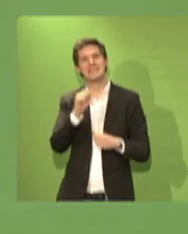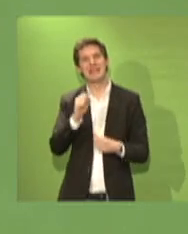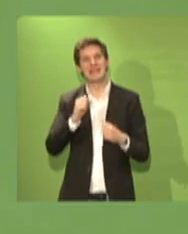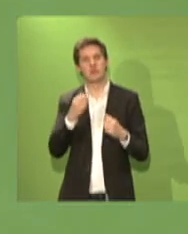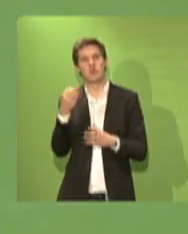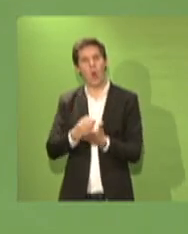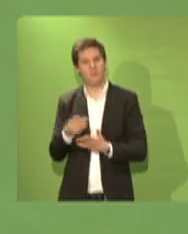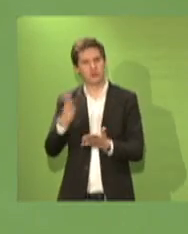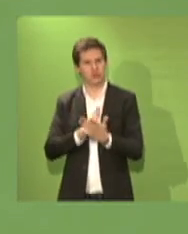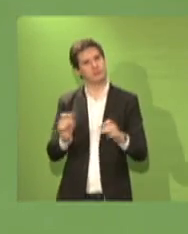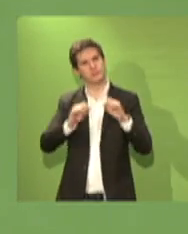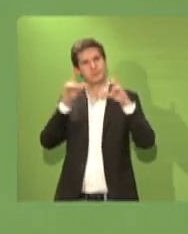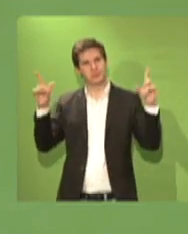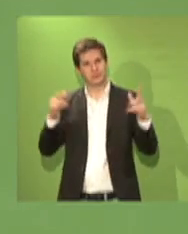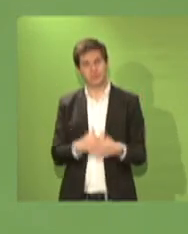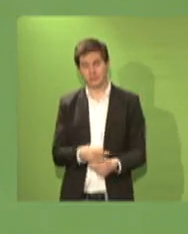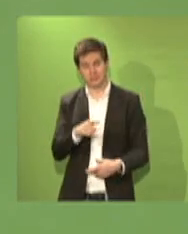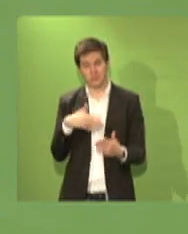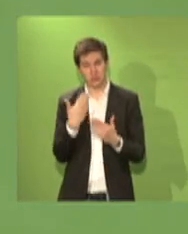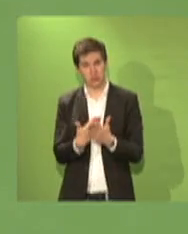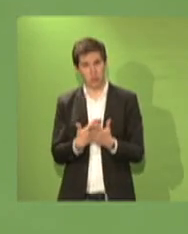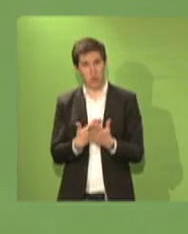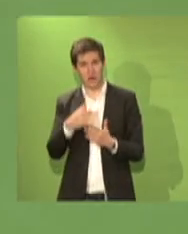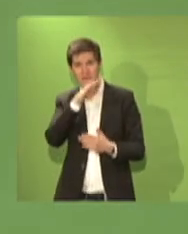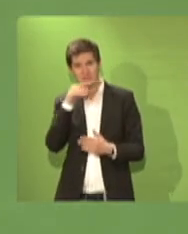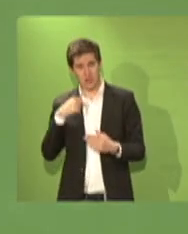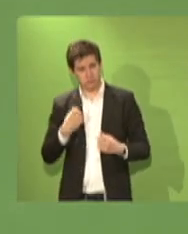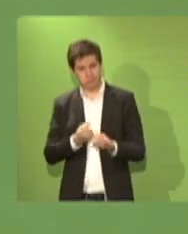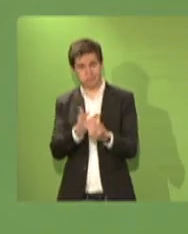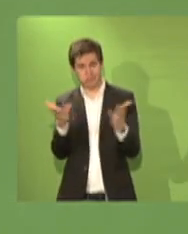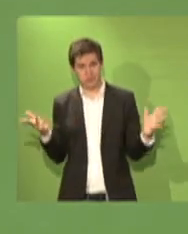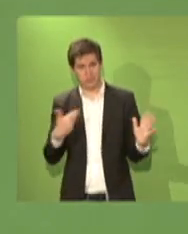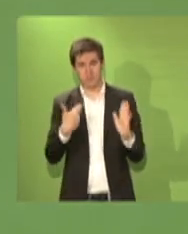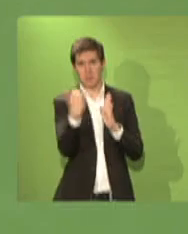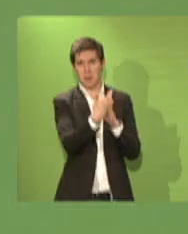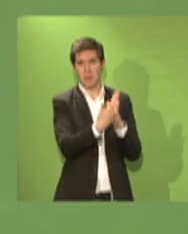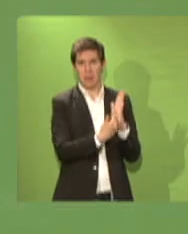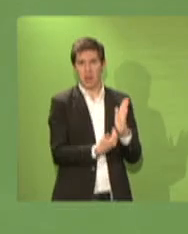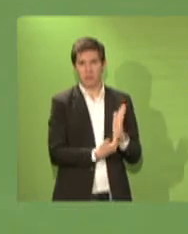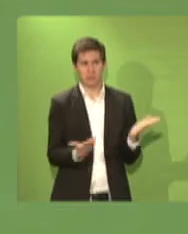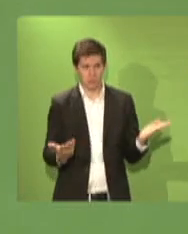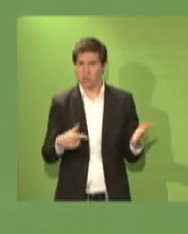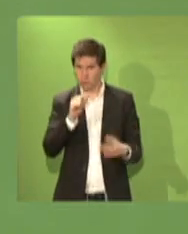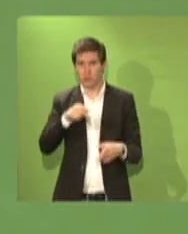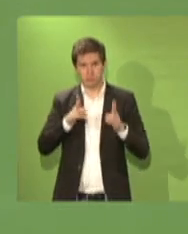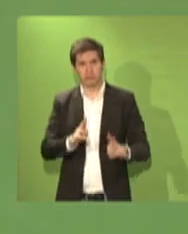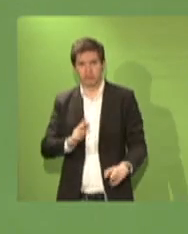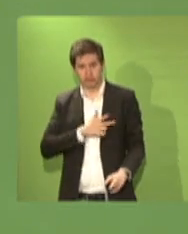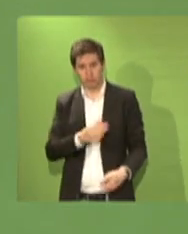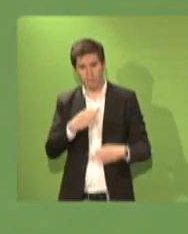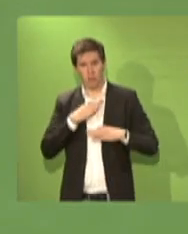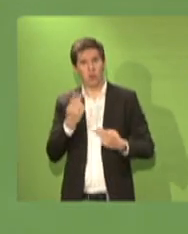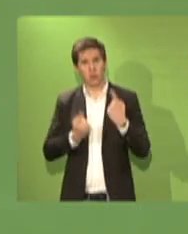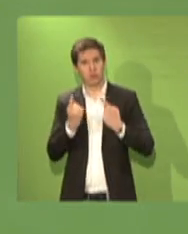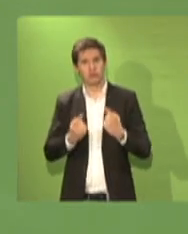Mit diesem bunt und breit aufgestellten Positionspapier ist für uns Grüne ganz bestimmt Land in Sicht.